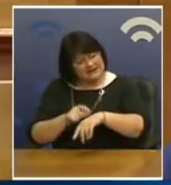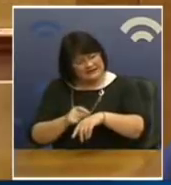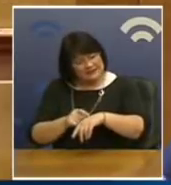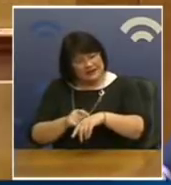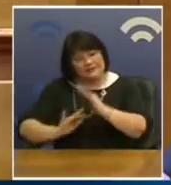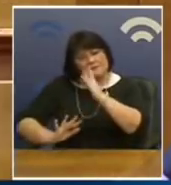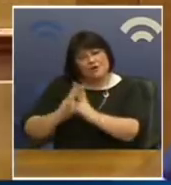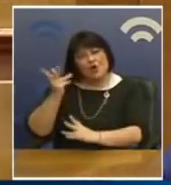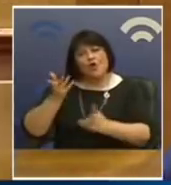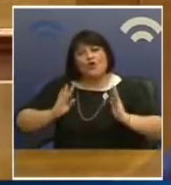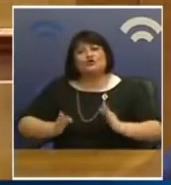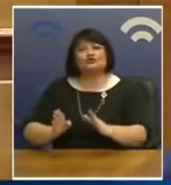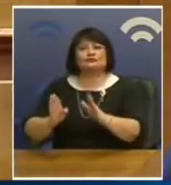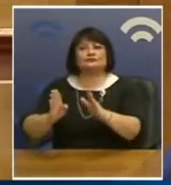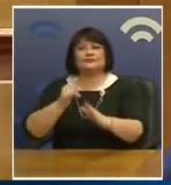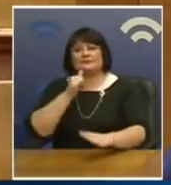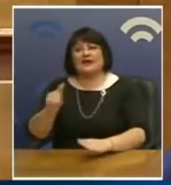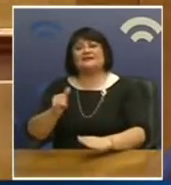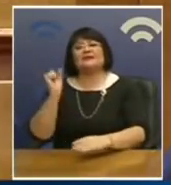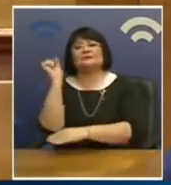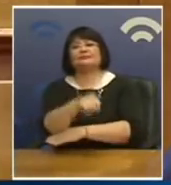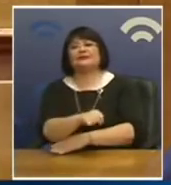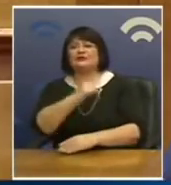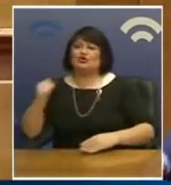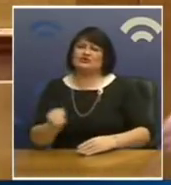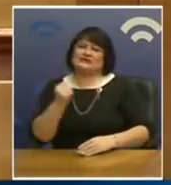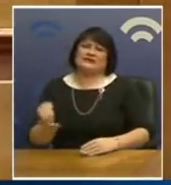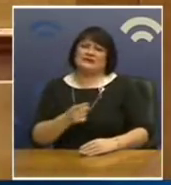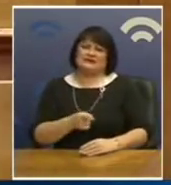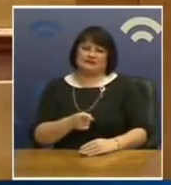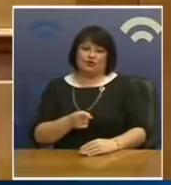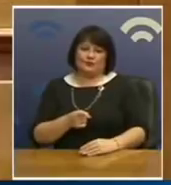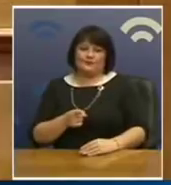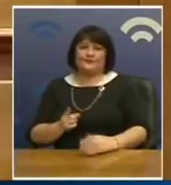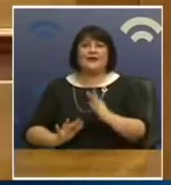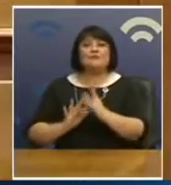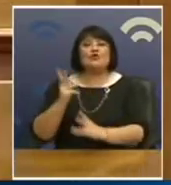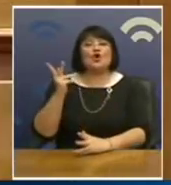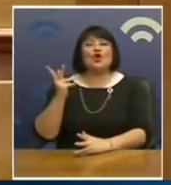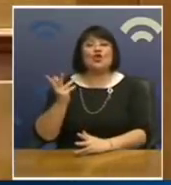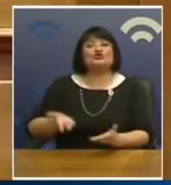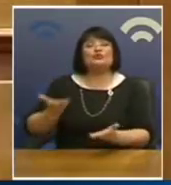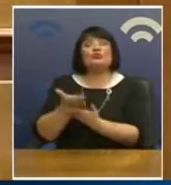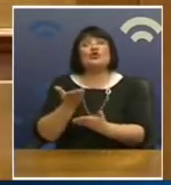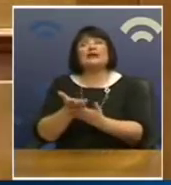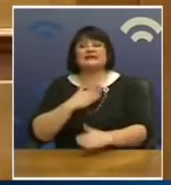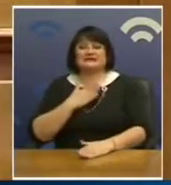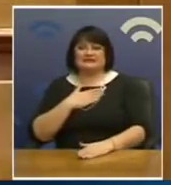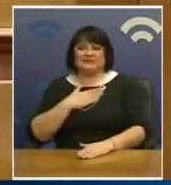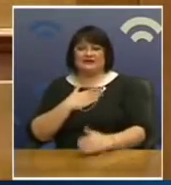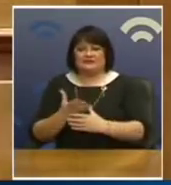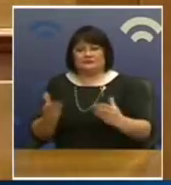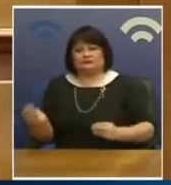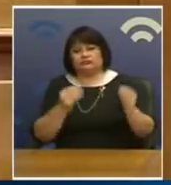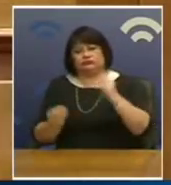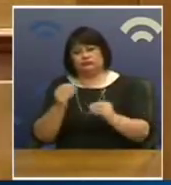πρόοδος, όπως συμβαίνει πάντα, θα νικήσει τη συντήρηση. Και πρόοδος είναι οι προτάσεις μας για τη διεύρυνση των